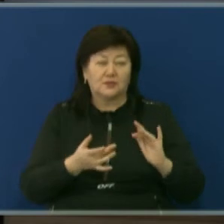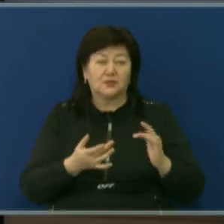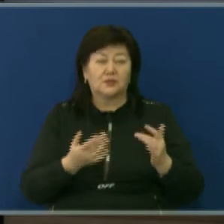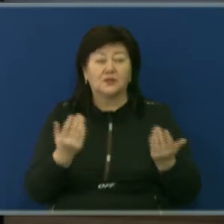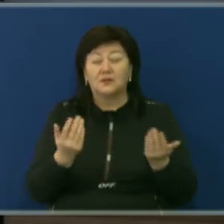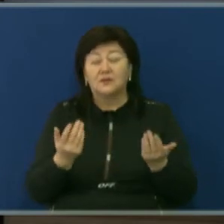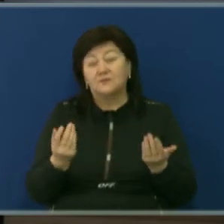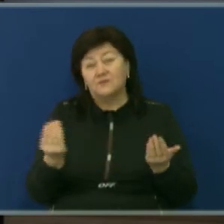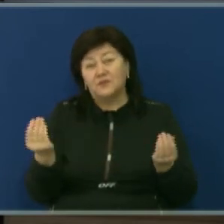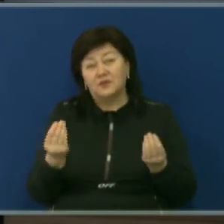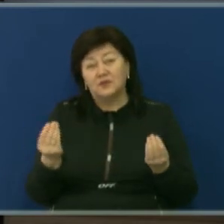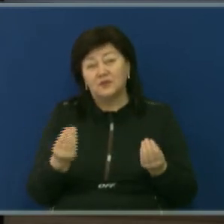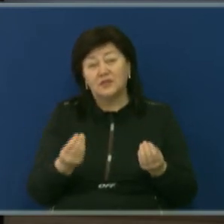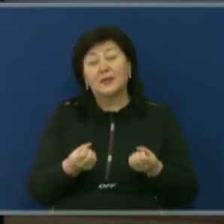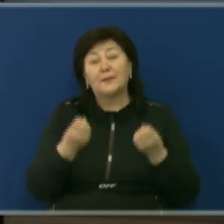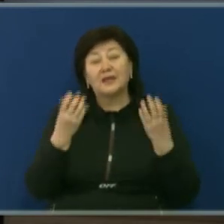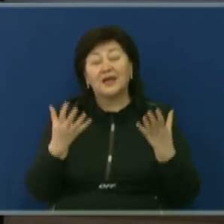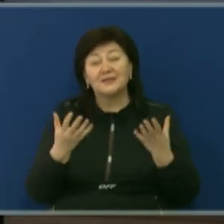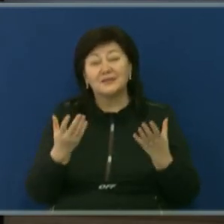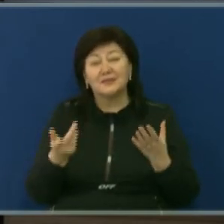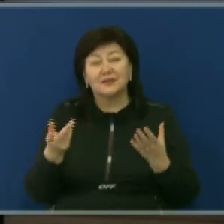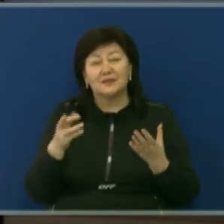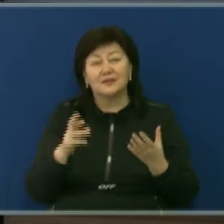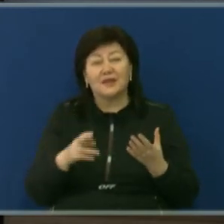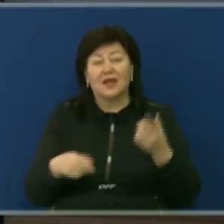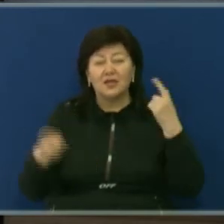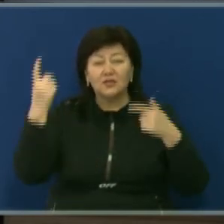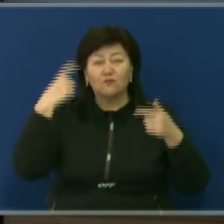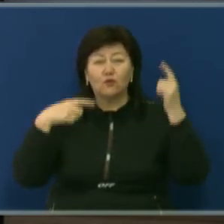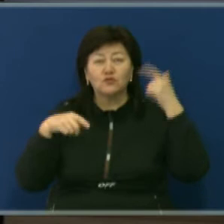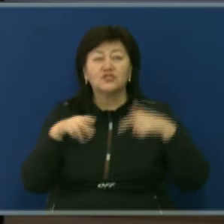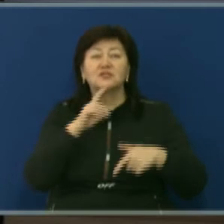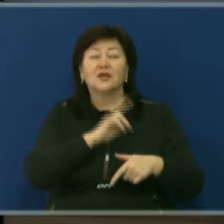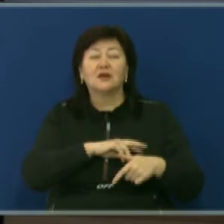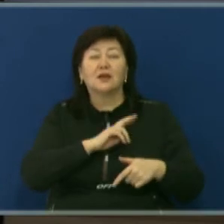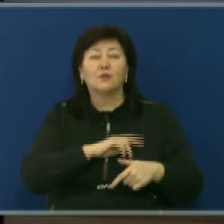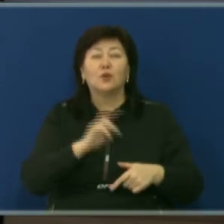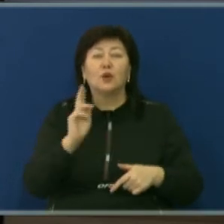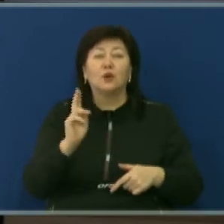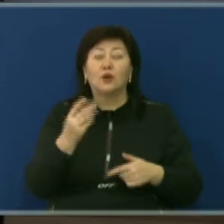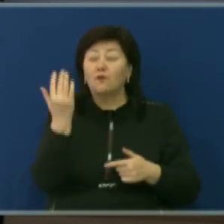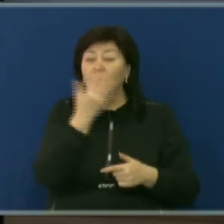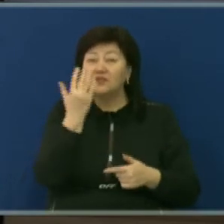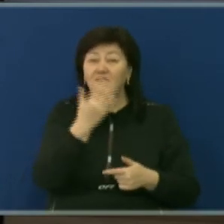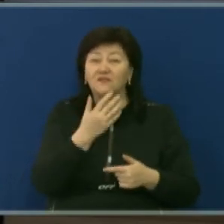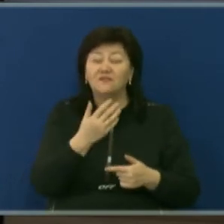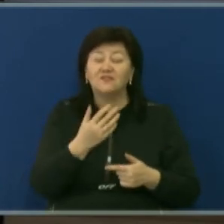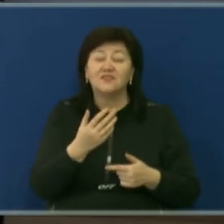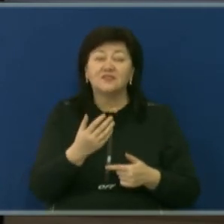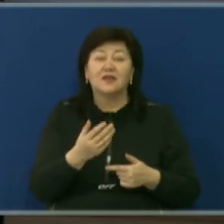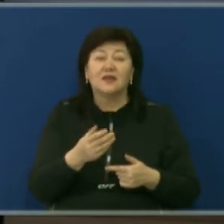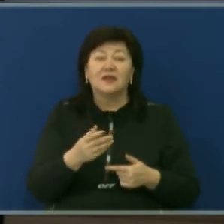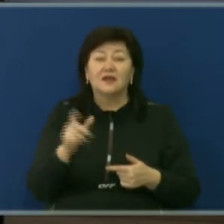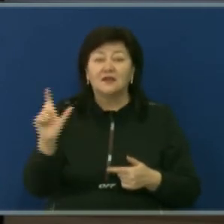тем не менее, все равно праздник для творческих работников, для тех, кого не видит зритель, для